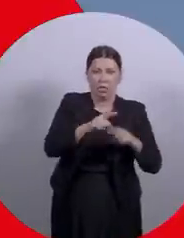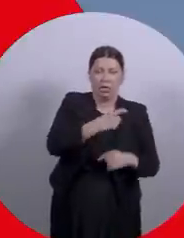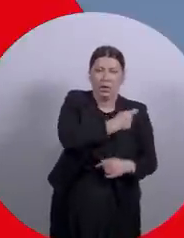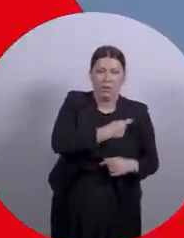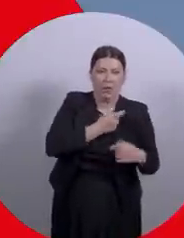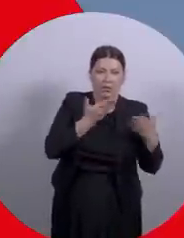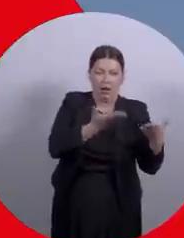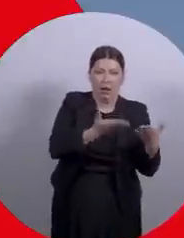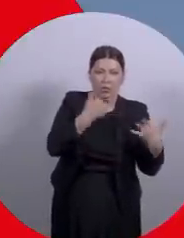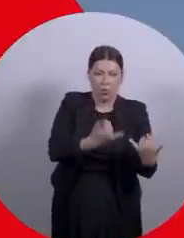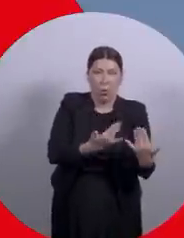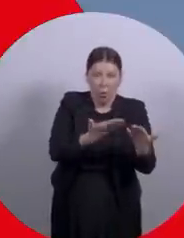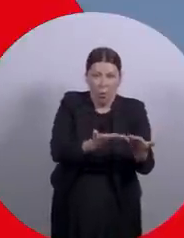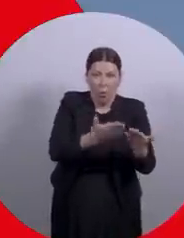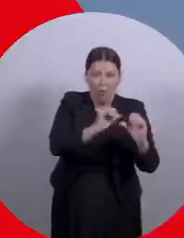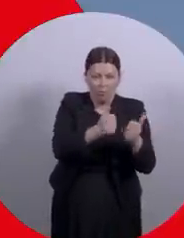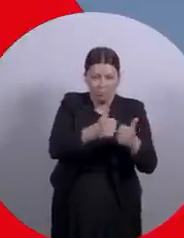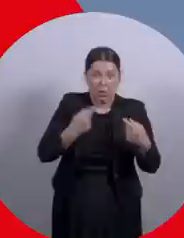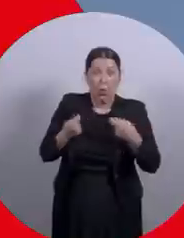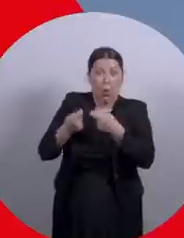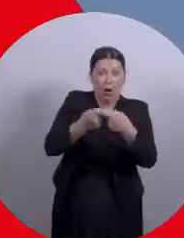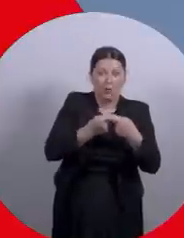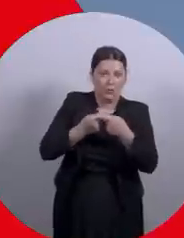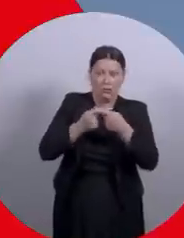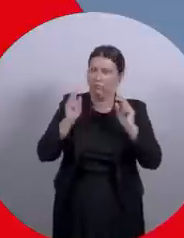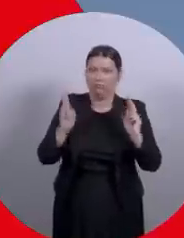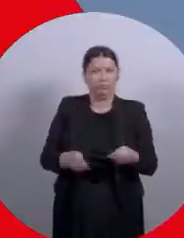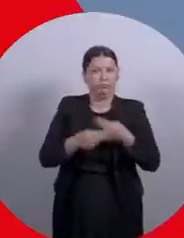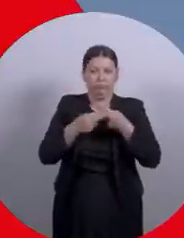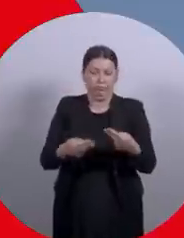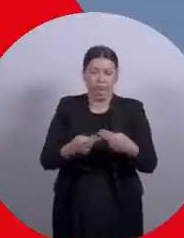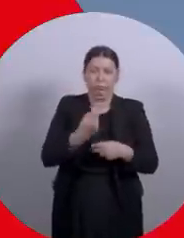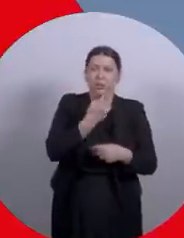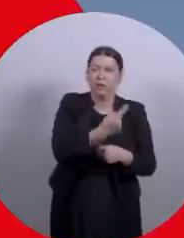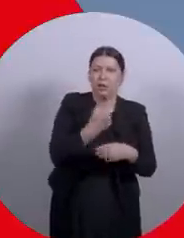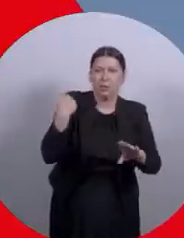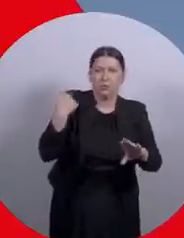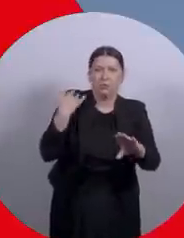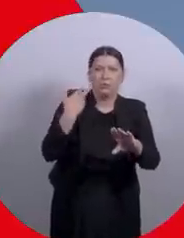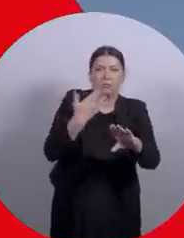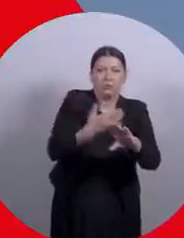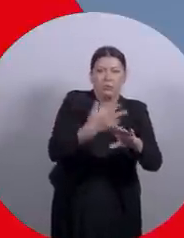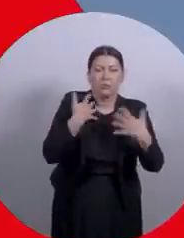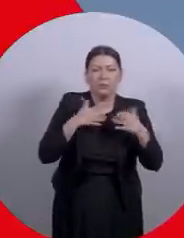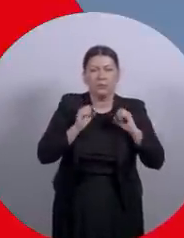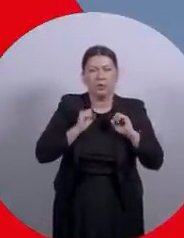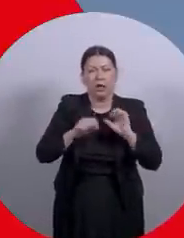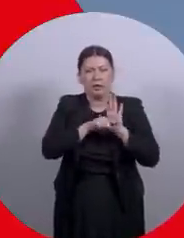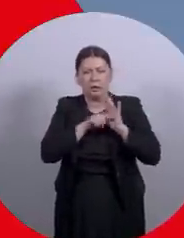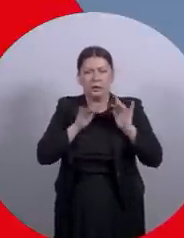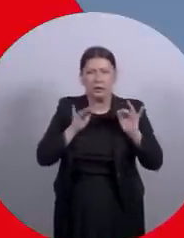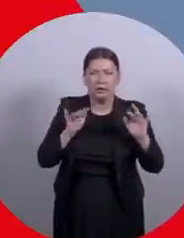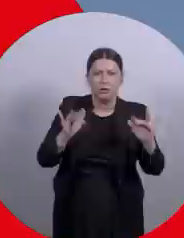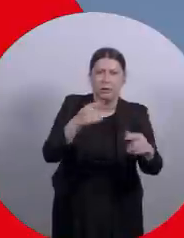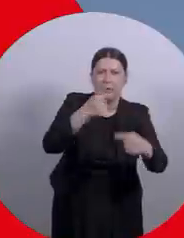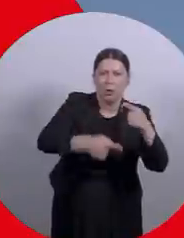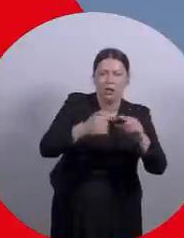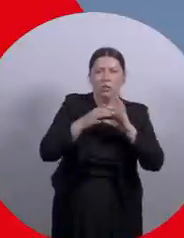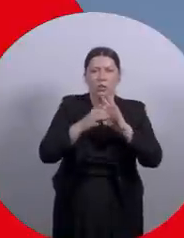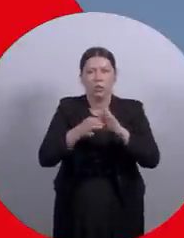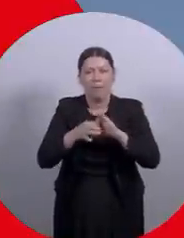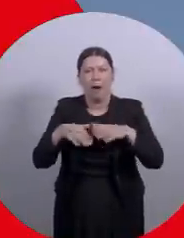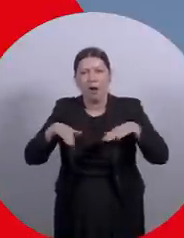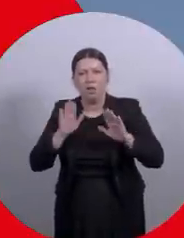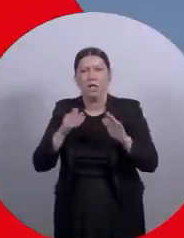im Koalition zu treten die in den letzten Jahren polemische Politik und